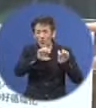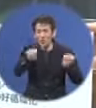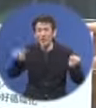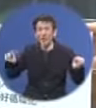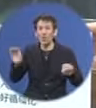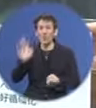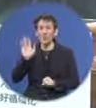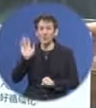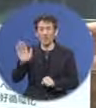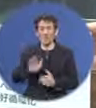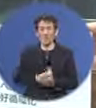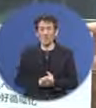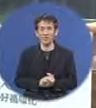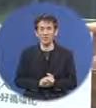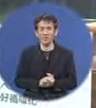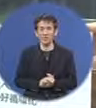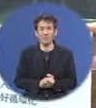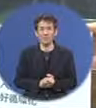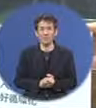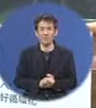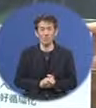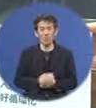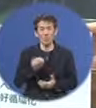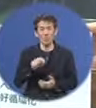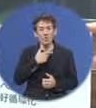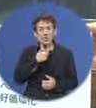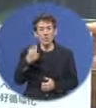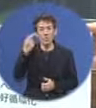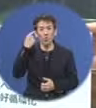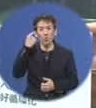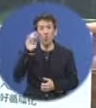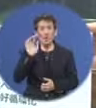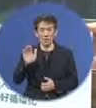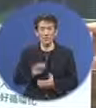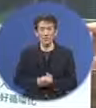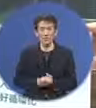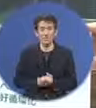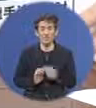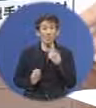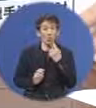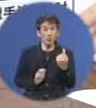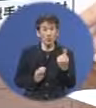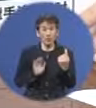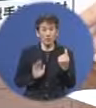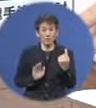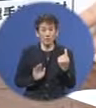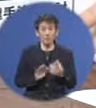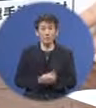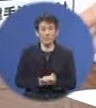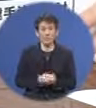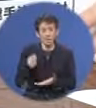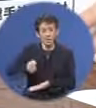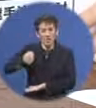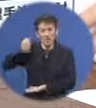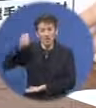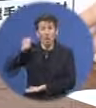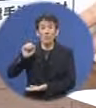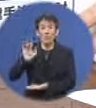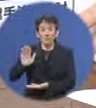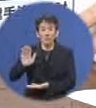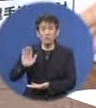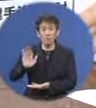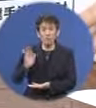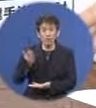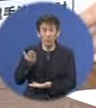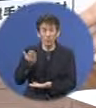に、やってみようと思ってるんです、 はい、 それからもう一つはですね、で蓄えは多いが